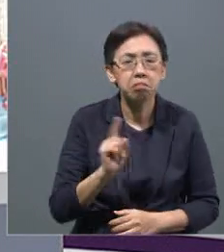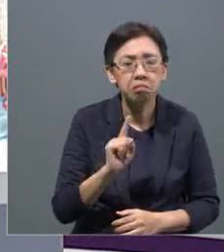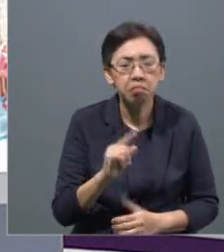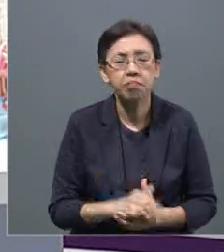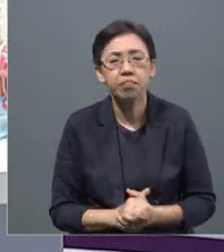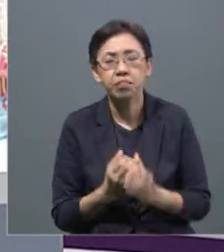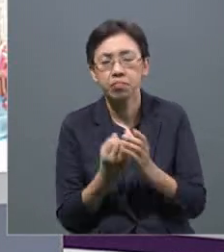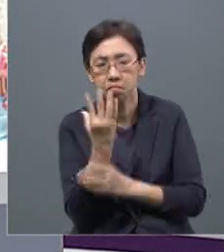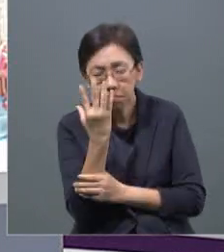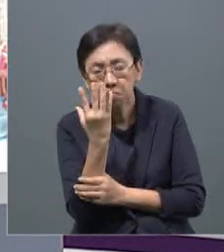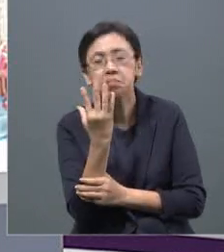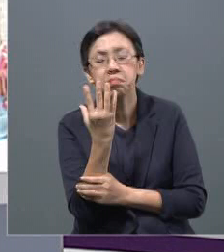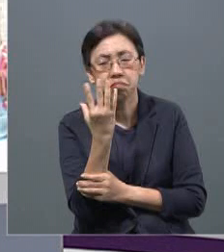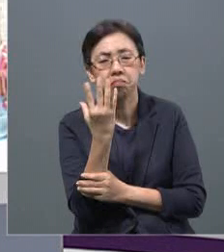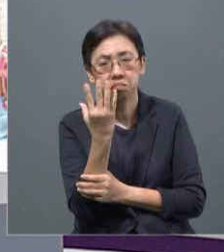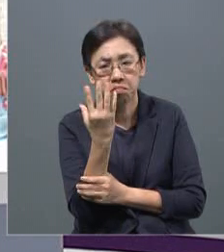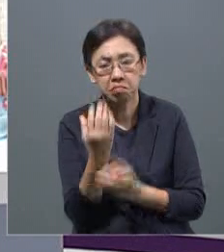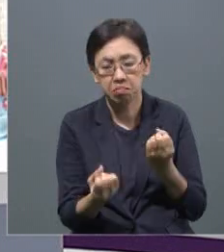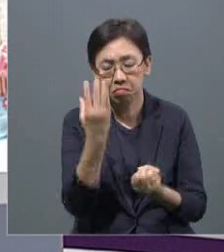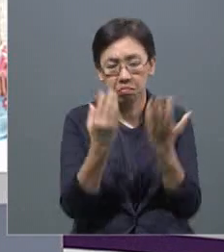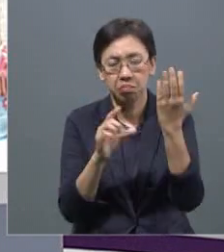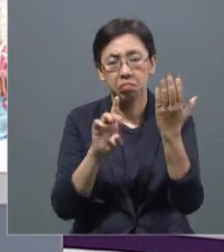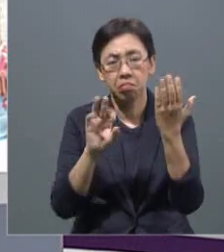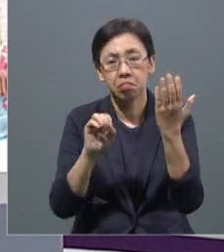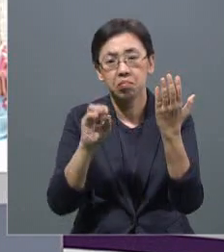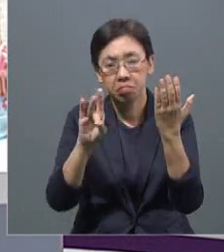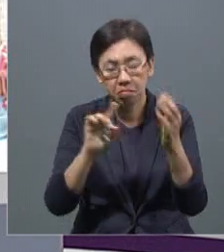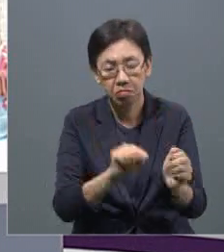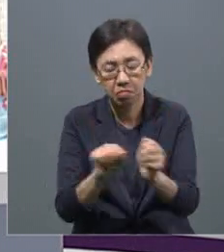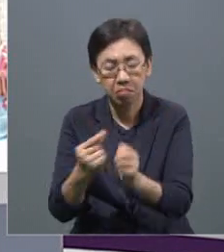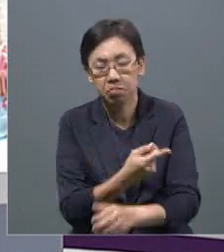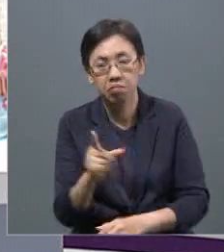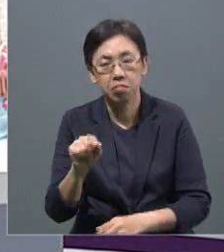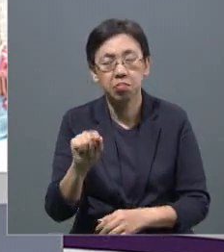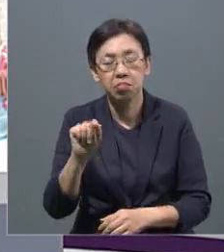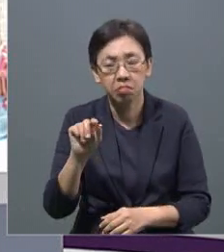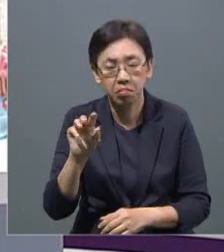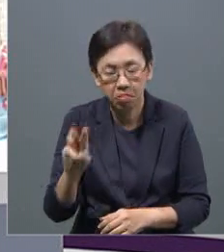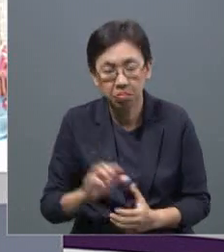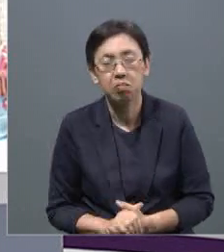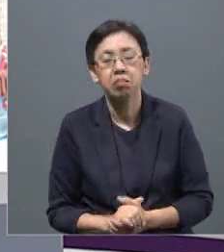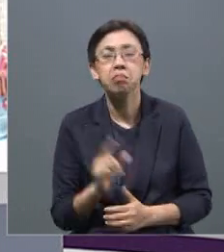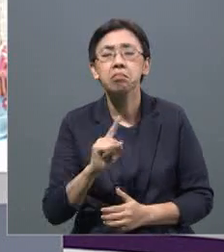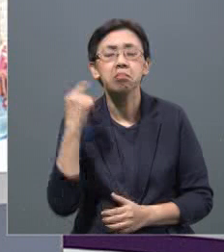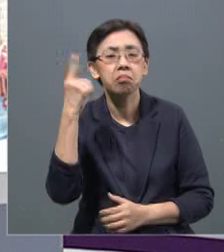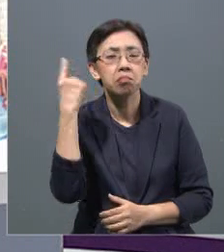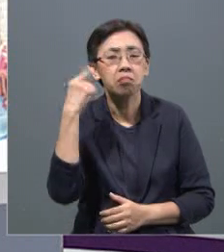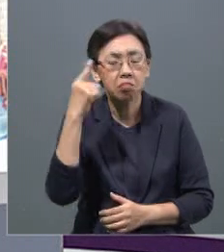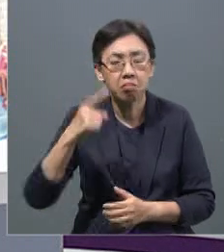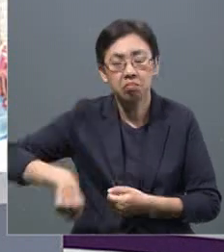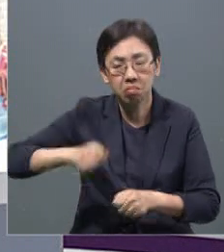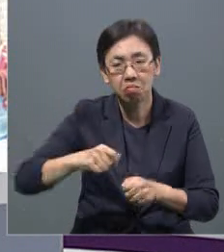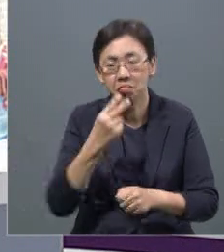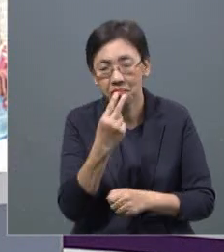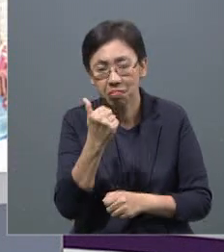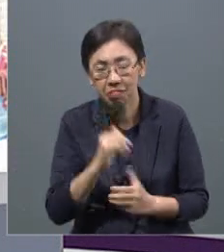ดอกไม้ขนาดใหญ่198ต้นมาจาก26อำเภอนะครับเขาบอกว่าพร้อมแล้วที่จะต้อนรับนักท่องเที่ยวในเทศกาลสงกรานต์